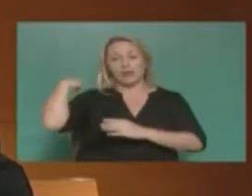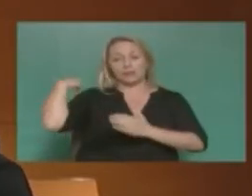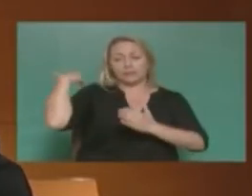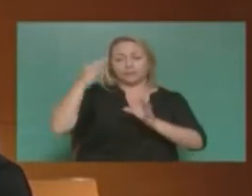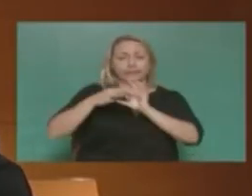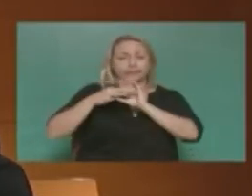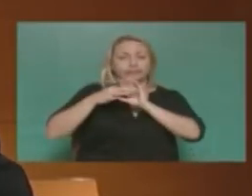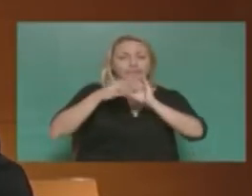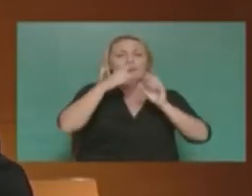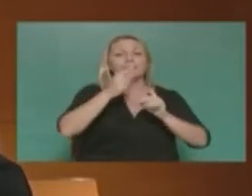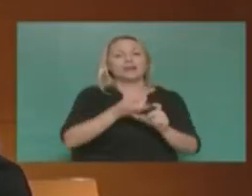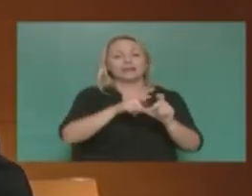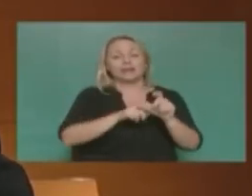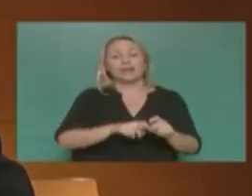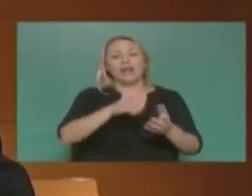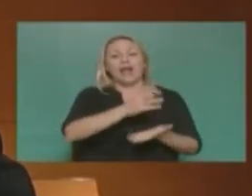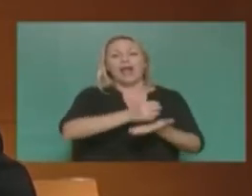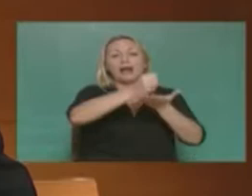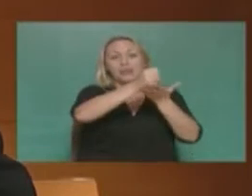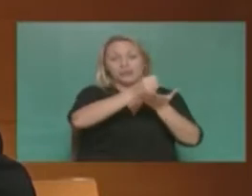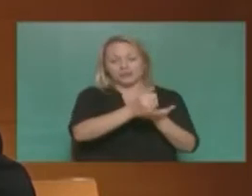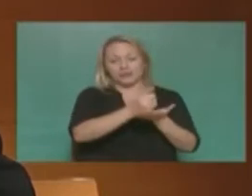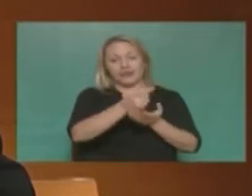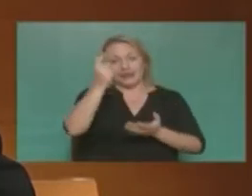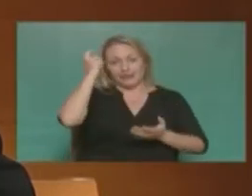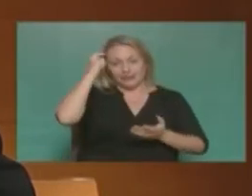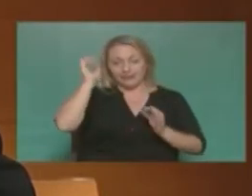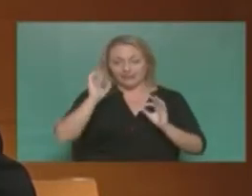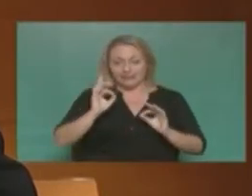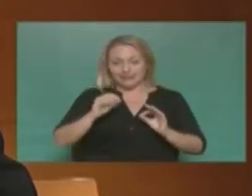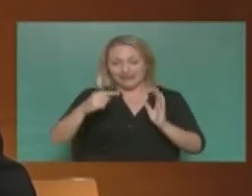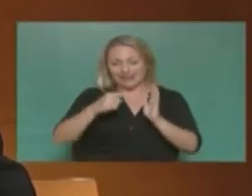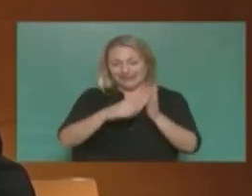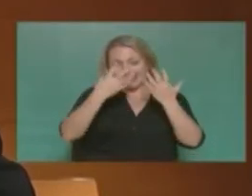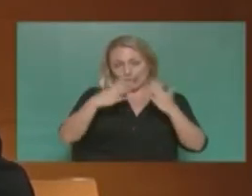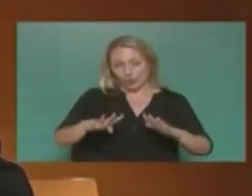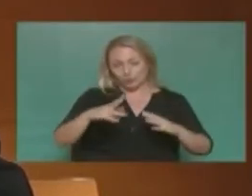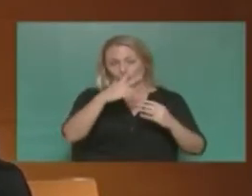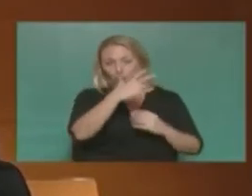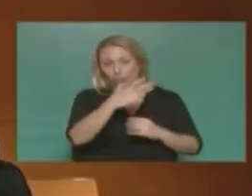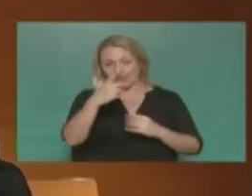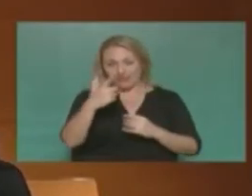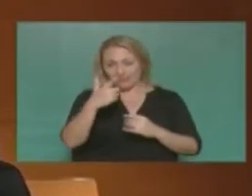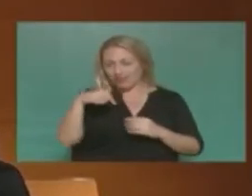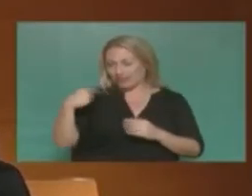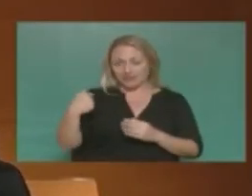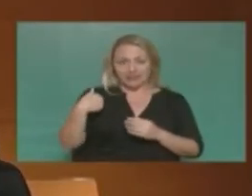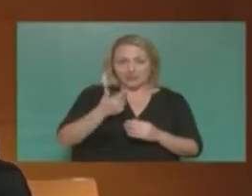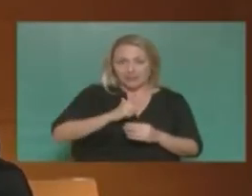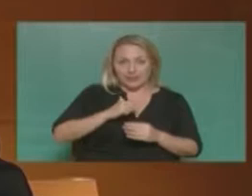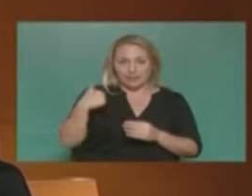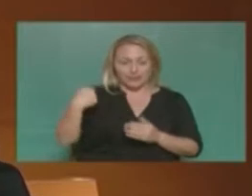Φαντάζομαι, καταλαβαίνετε όλοι, ότι δεν μπορούμε από τόσο παλιά χρόνια να περιμένουμε τίποτα απολύτως.